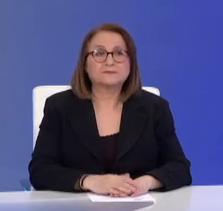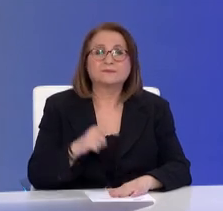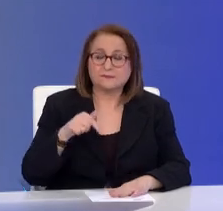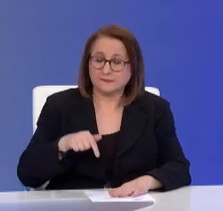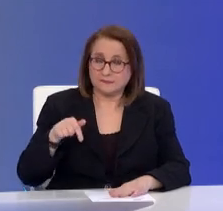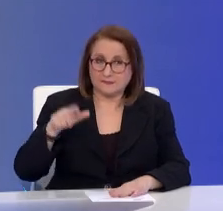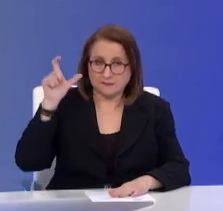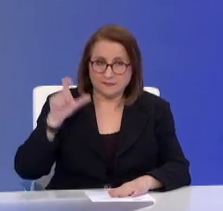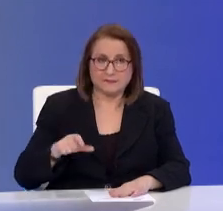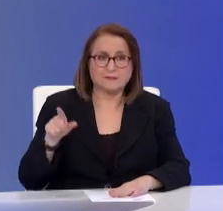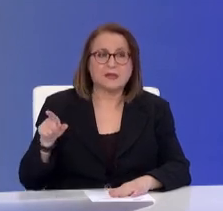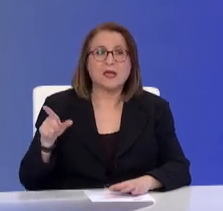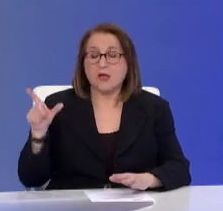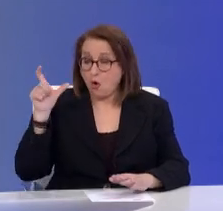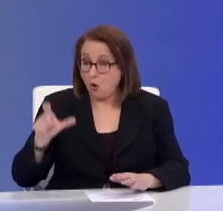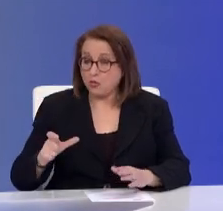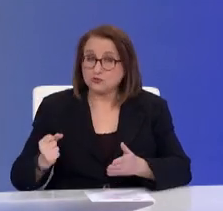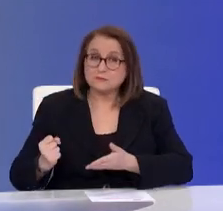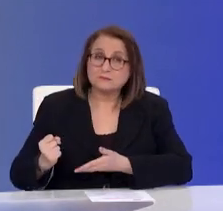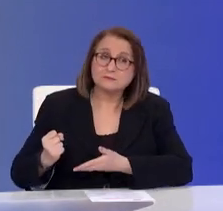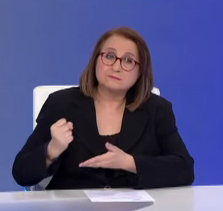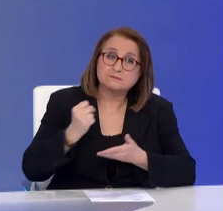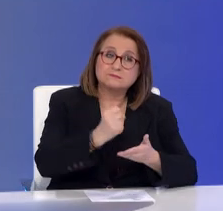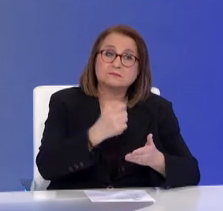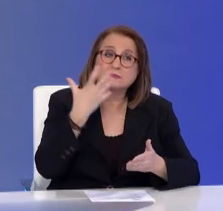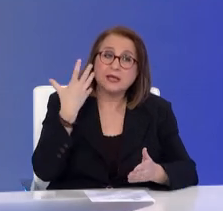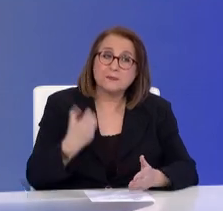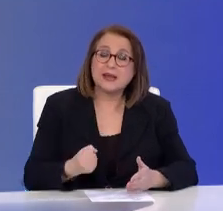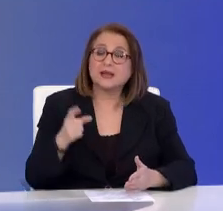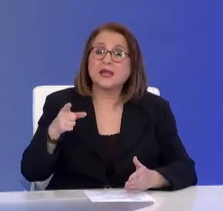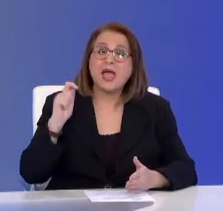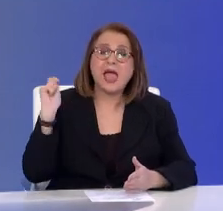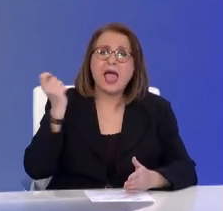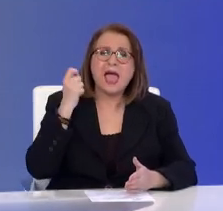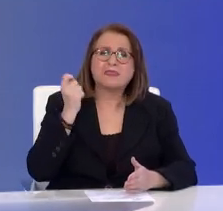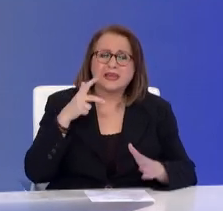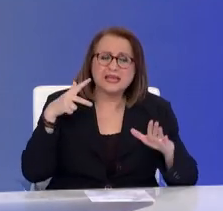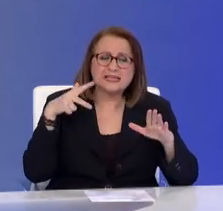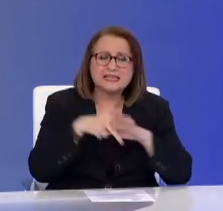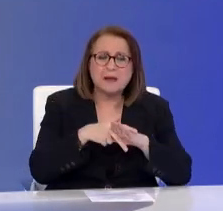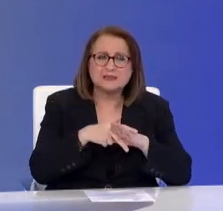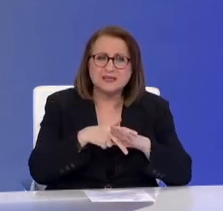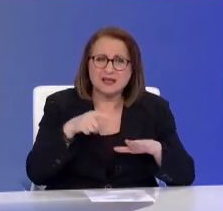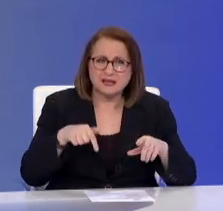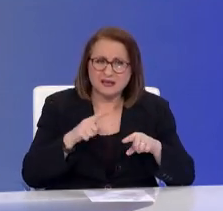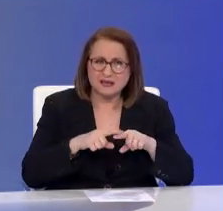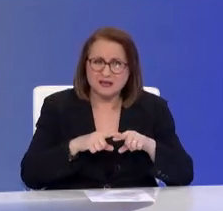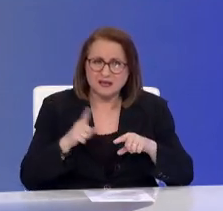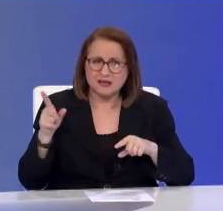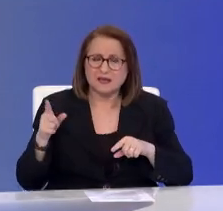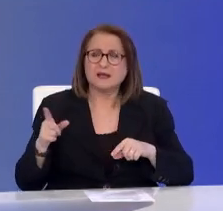τραπεζικού συστήματος στην Ελλάδα. Όντας φίλοι του